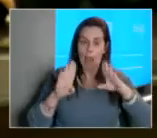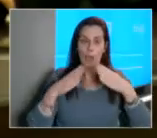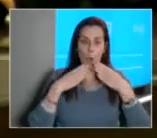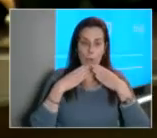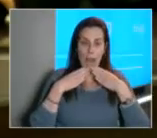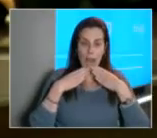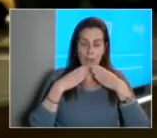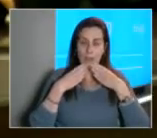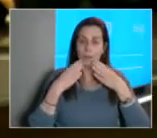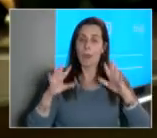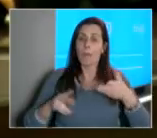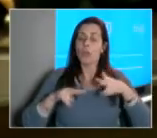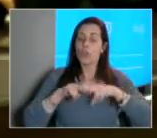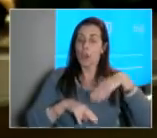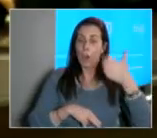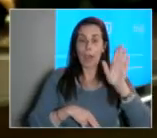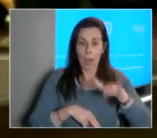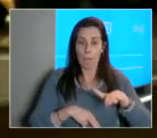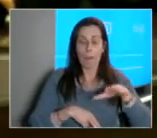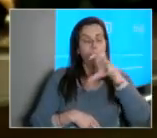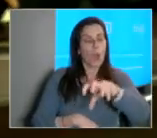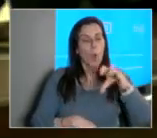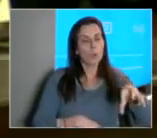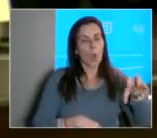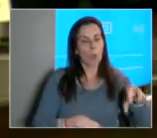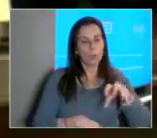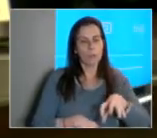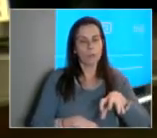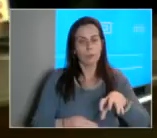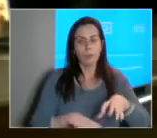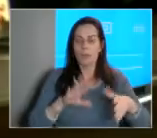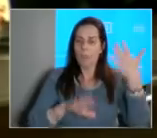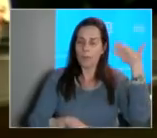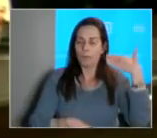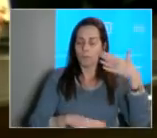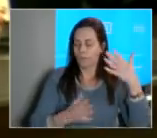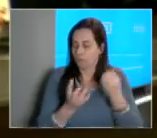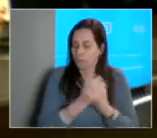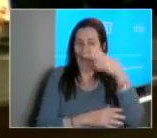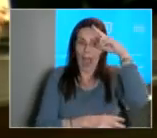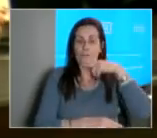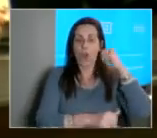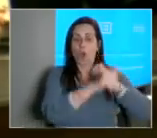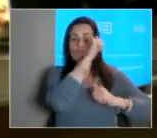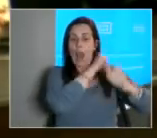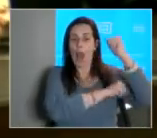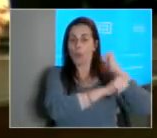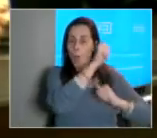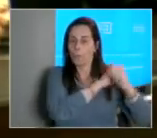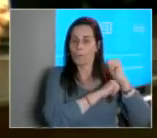המערבי. מה שנותרו בחוץ היו כמובן מחוזות מהעבר שלנו, אבותינו, בעצם לב המולדת